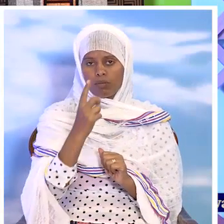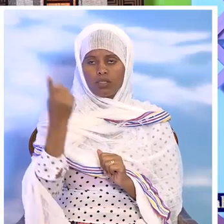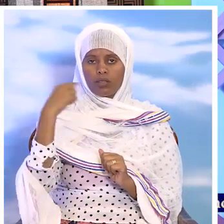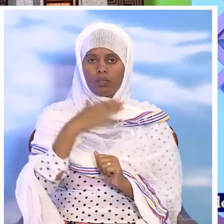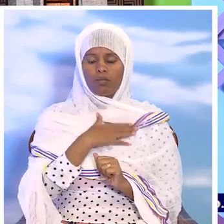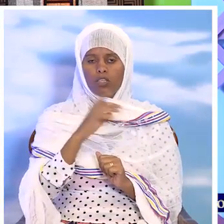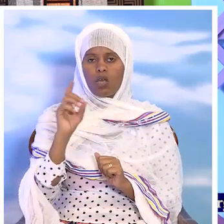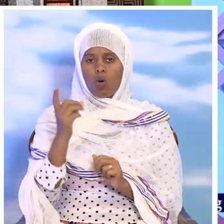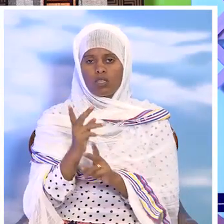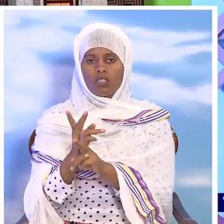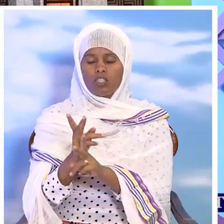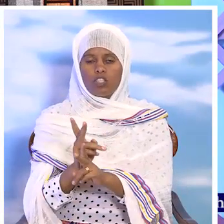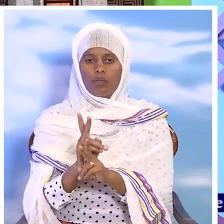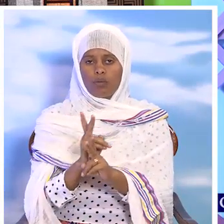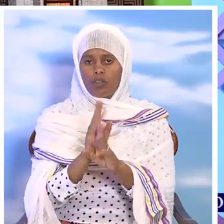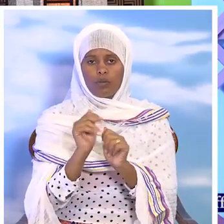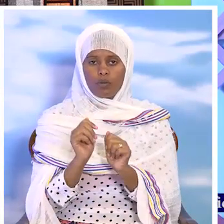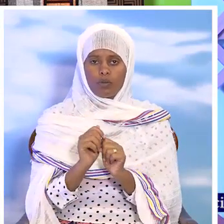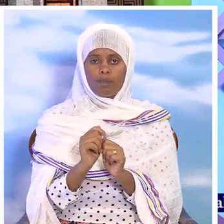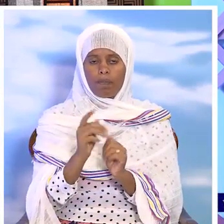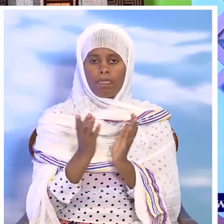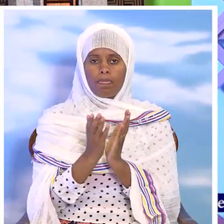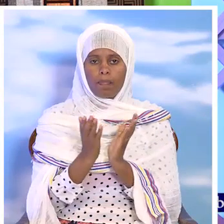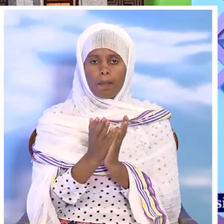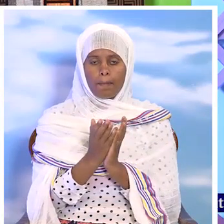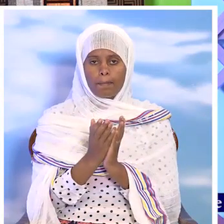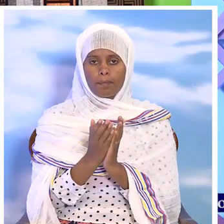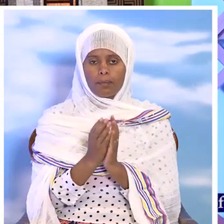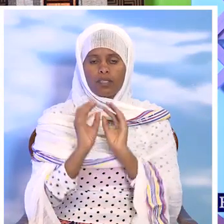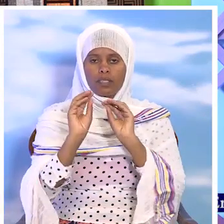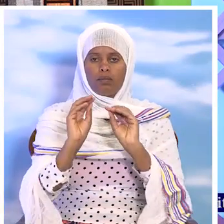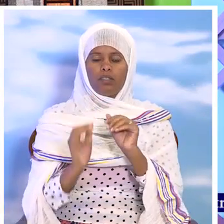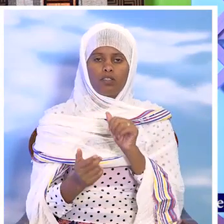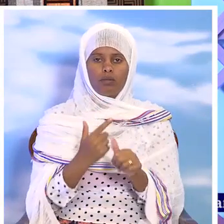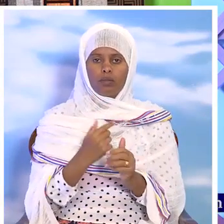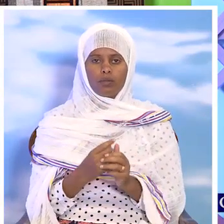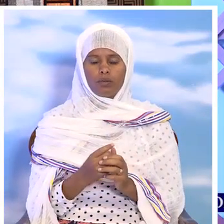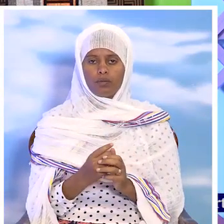ስዕቡ ንዮሃንስ ተኸቲሉ ነቲ ትምህርቲ እቲ ክምህር ጀሚሩ ማለት እዩ።